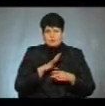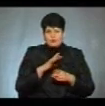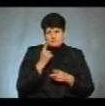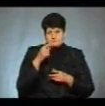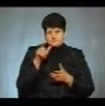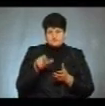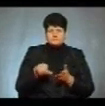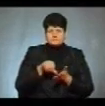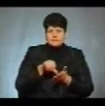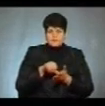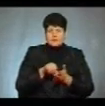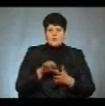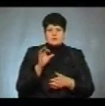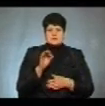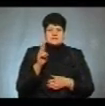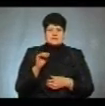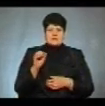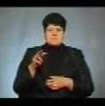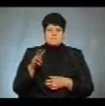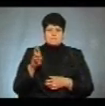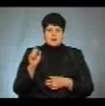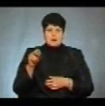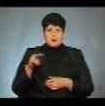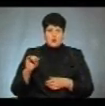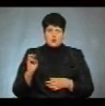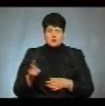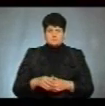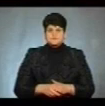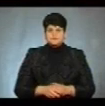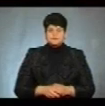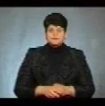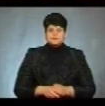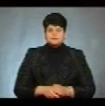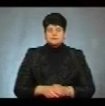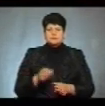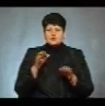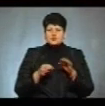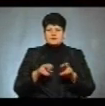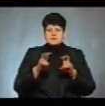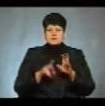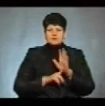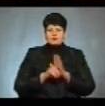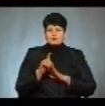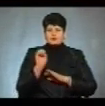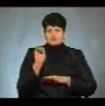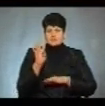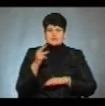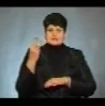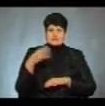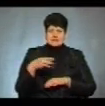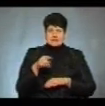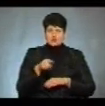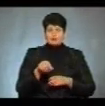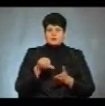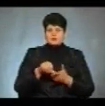підозрюваних у побитті Ващенка Олексій Цимбалюк. Детальніше в сюжеті. Судове засідання розпочалося о 14:30. На